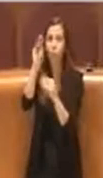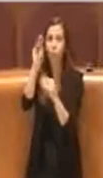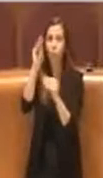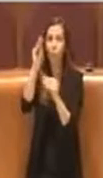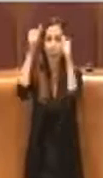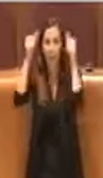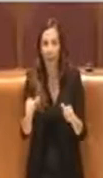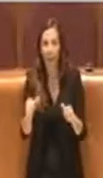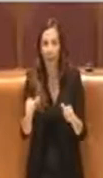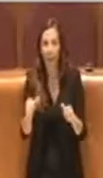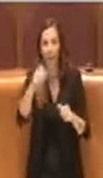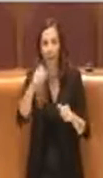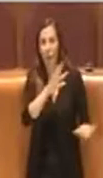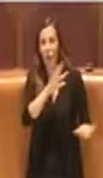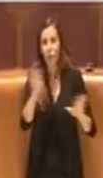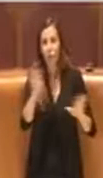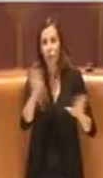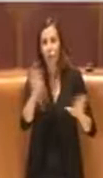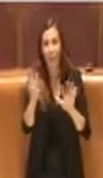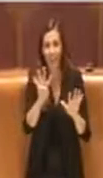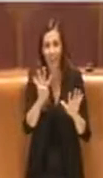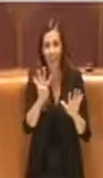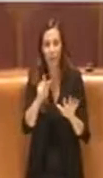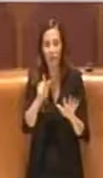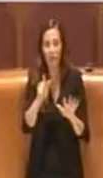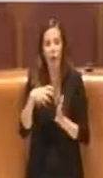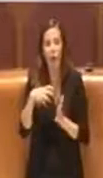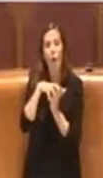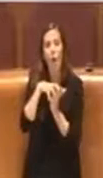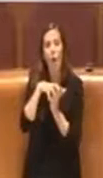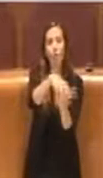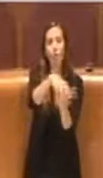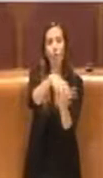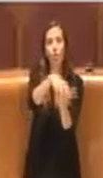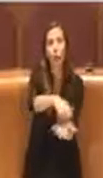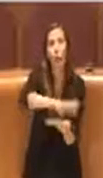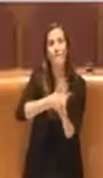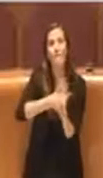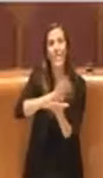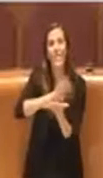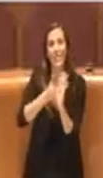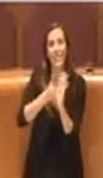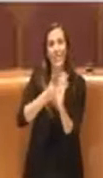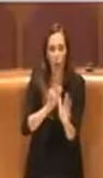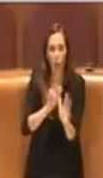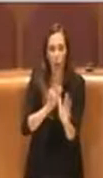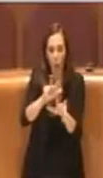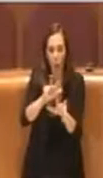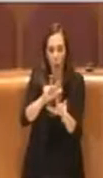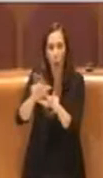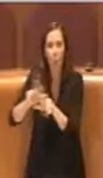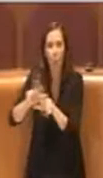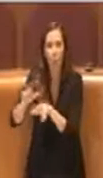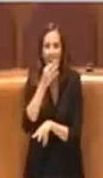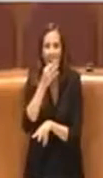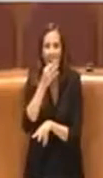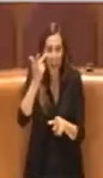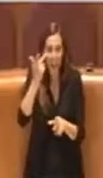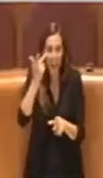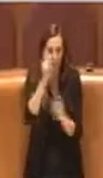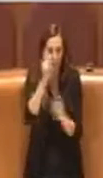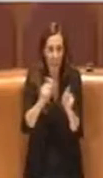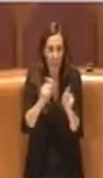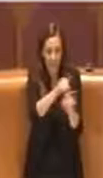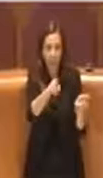nel 99, dove viene stabilita la concessione, convenzione di aree comunali ad alcuni gestori